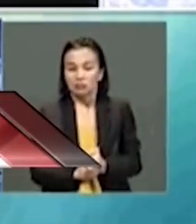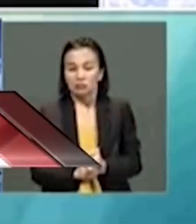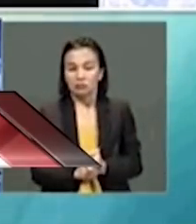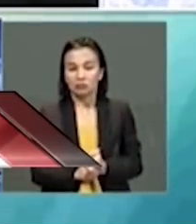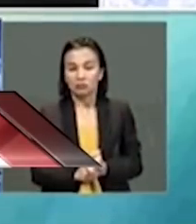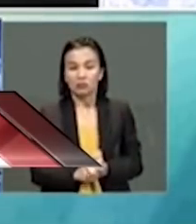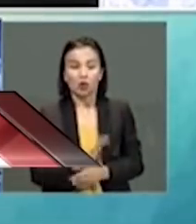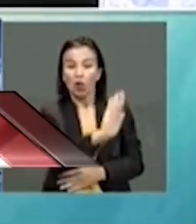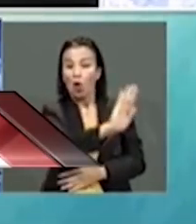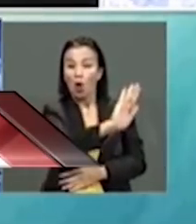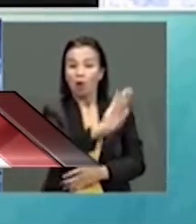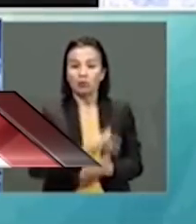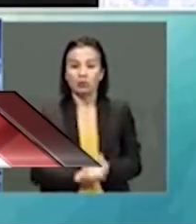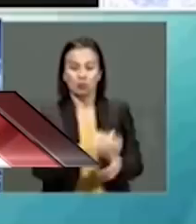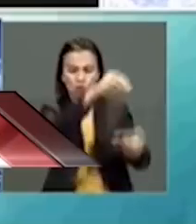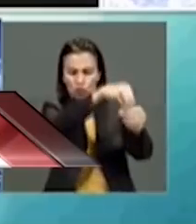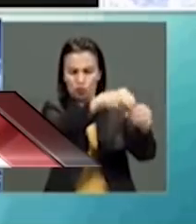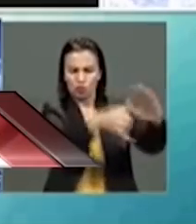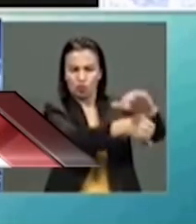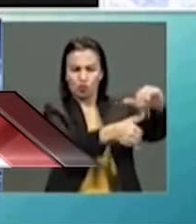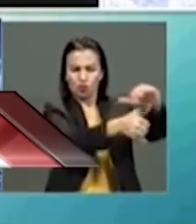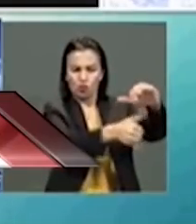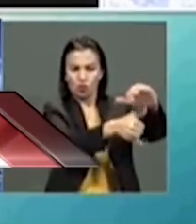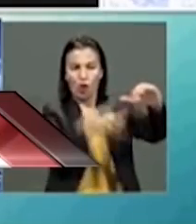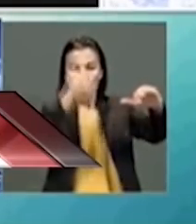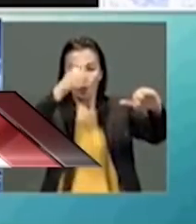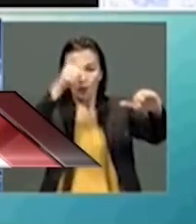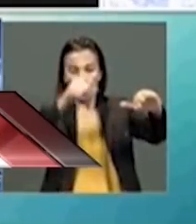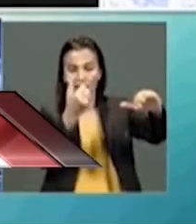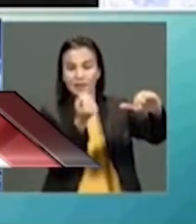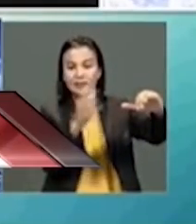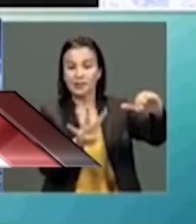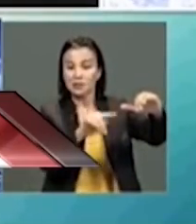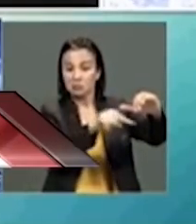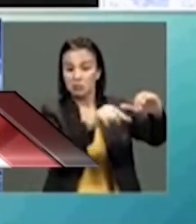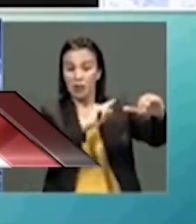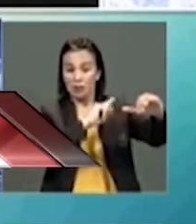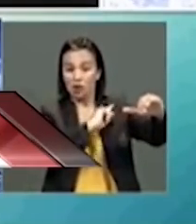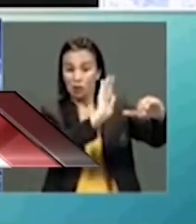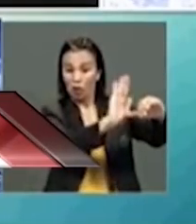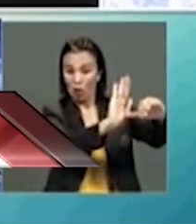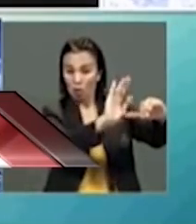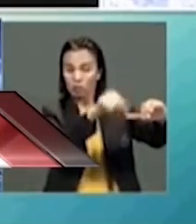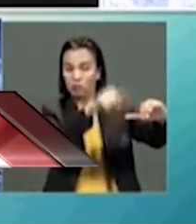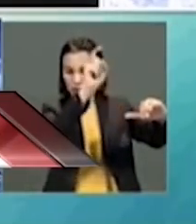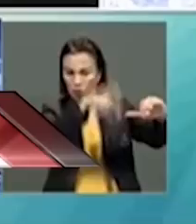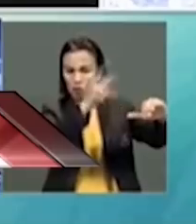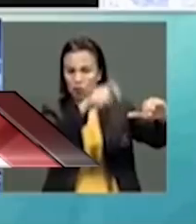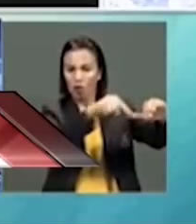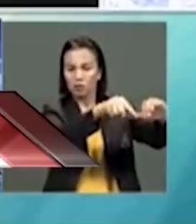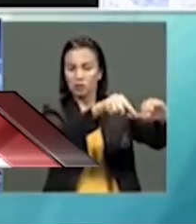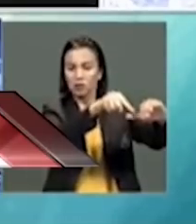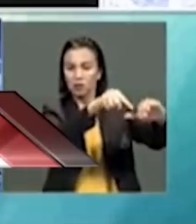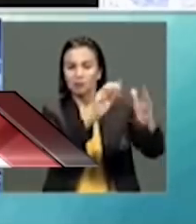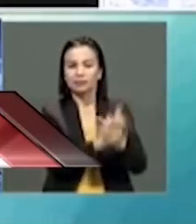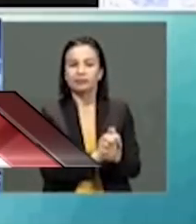การทูตไปแล้วกี่รายรู้ไหม เพราะว่าเขาบอกว่าถือปฏิบัติอย่างนี้มาตั้งแต่ต้นแล้วก็มันไม่เคยเกิดปัญหาถามว่าแล้วไอ้ที่ไม่เกิดปัญหา